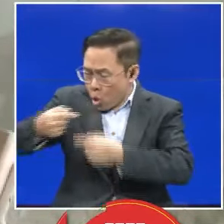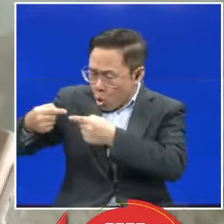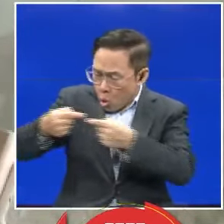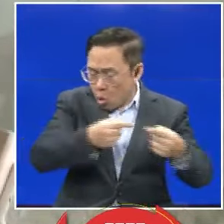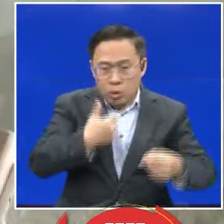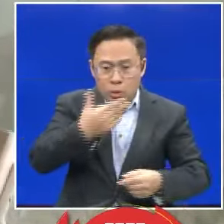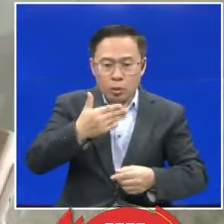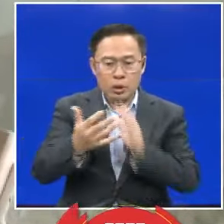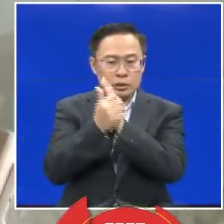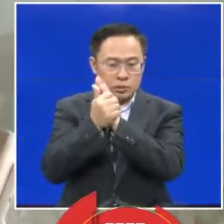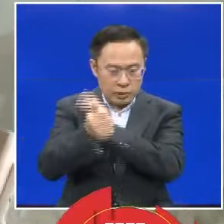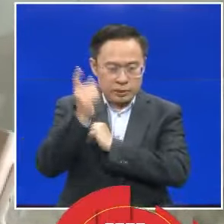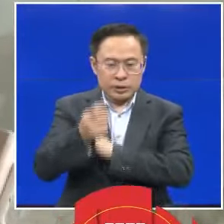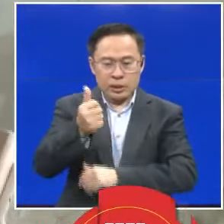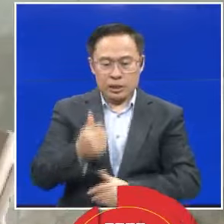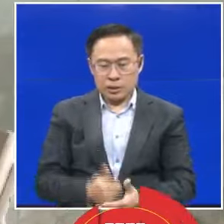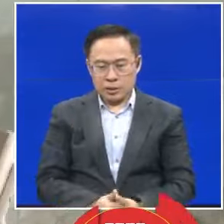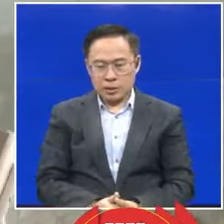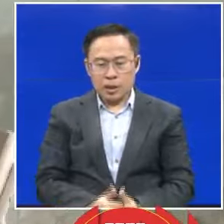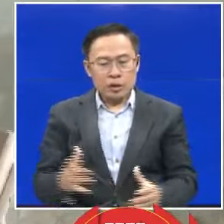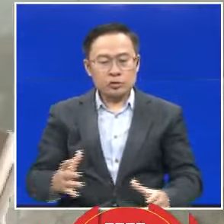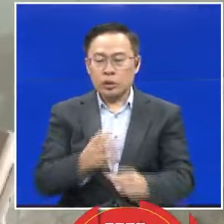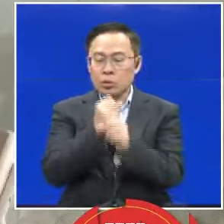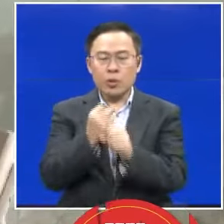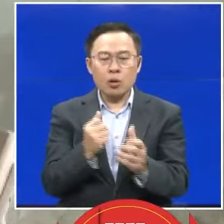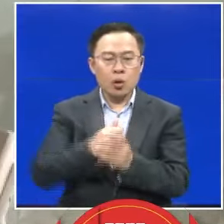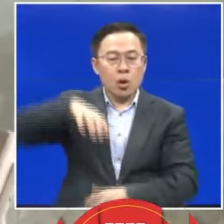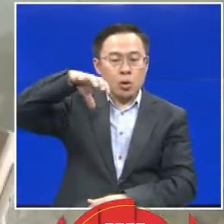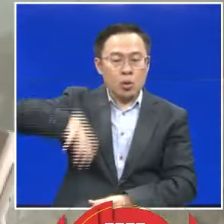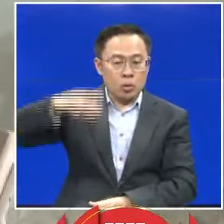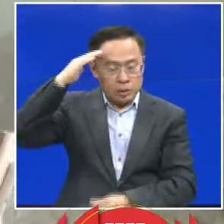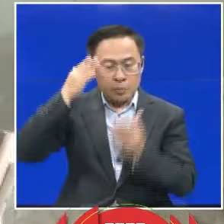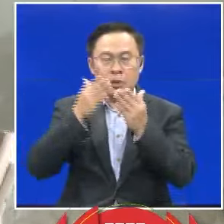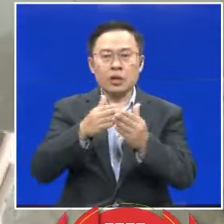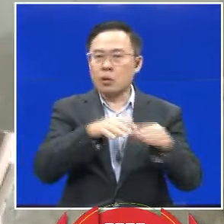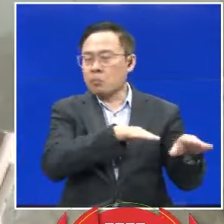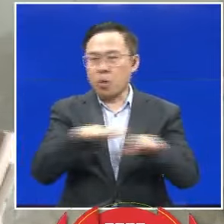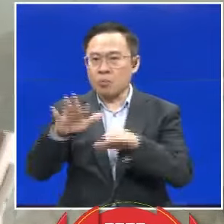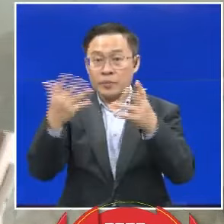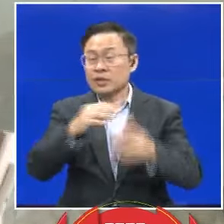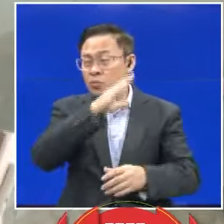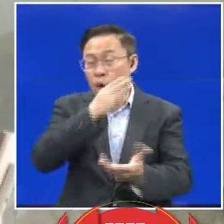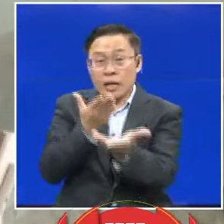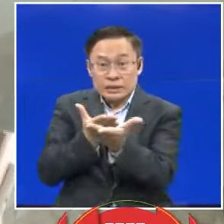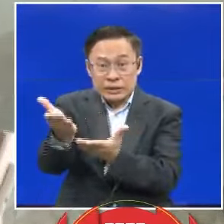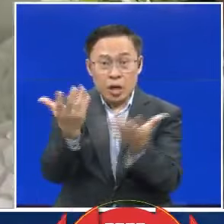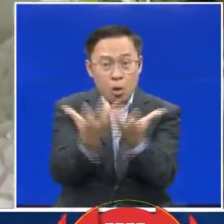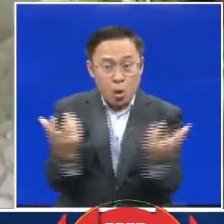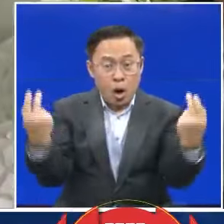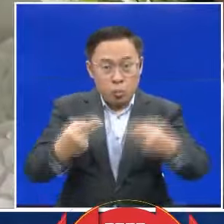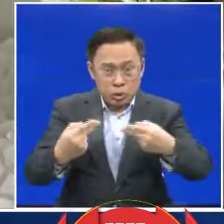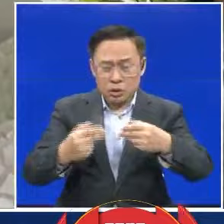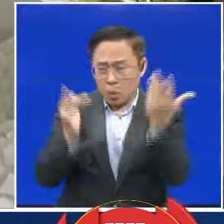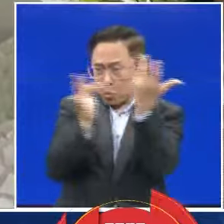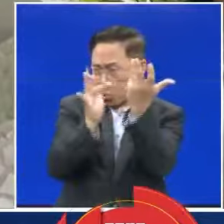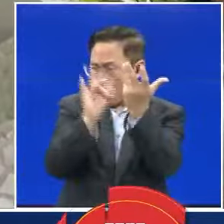แต่ว่ามันอาจจะแสดงให้เห็นว่ากองทัพเรือไม่พร้อมหรือเปล่าในการที่มีอุปกรณ์ที่ทันสมัยมากกว่านี้กล่าวว่ากองทัพเรือมาตรฐานตกหรือเปล่าถ้ามาตร